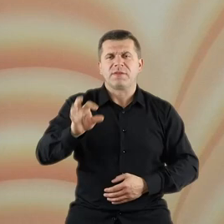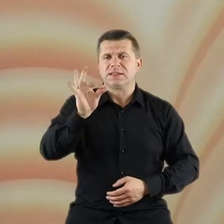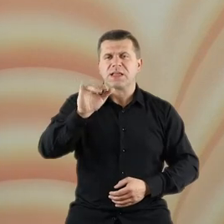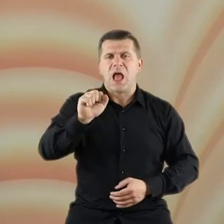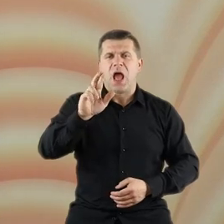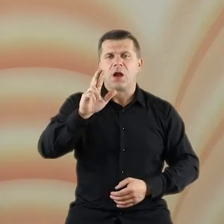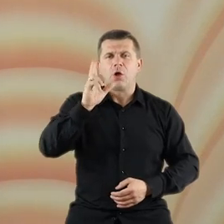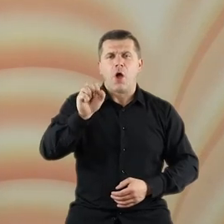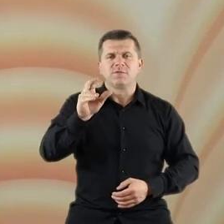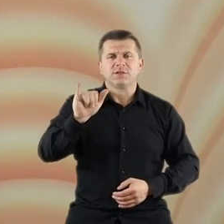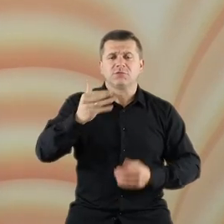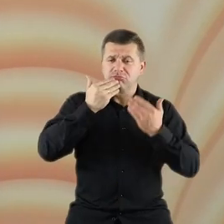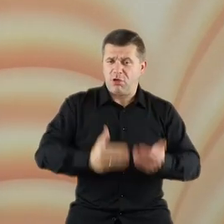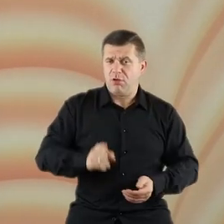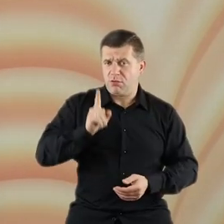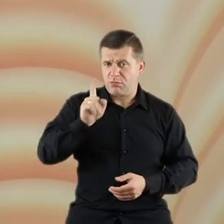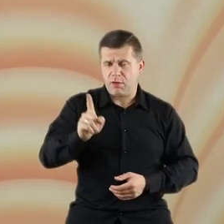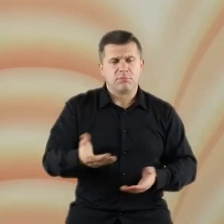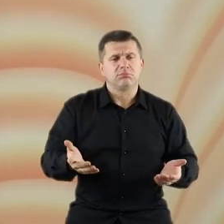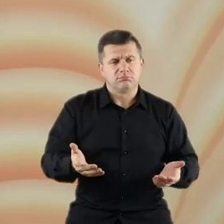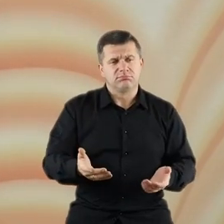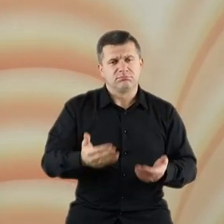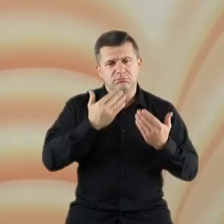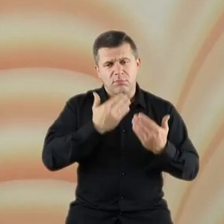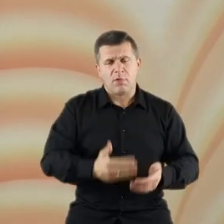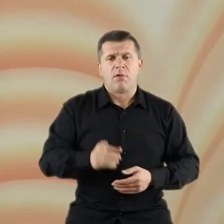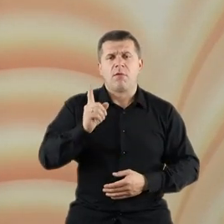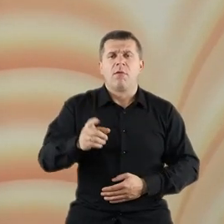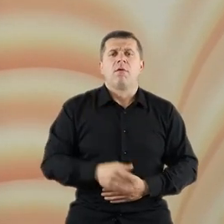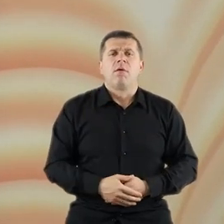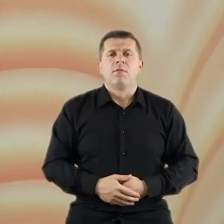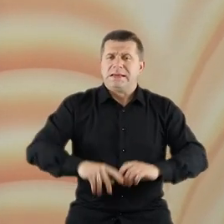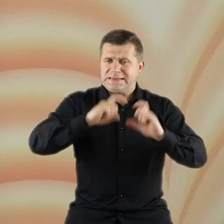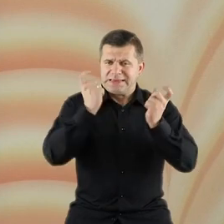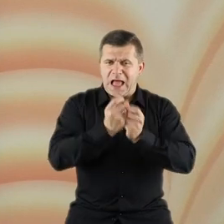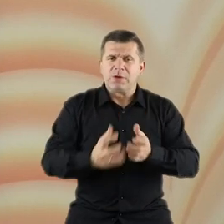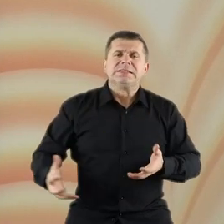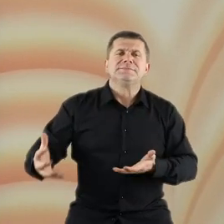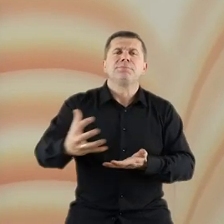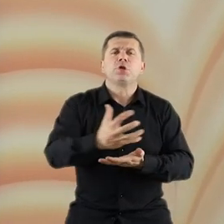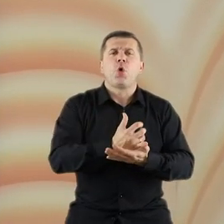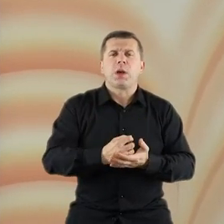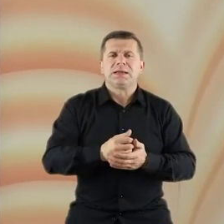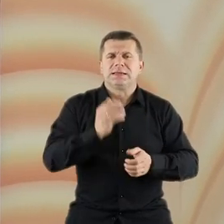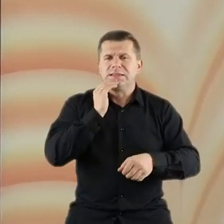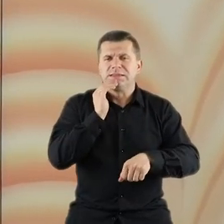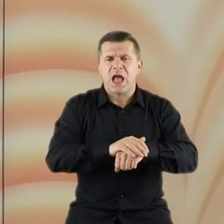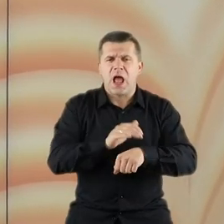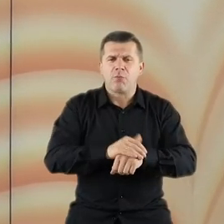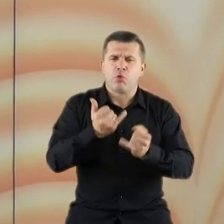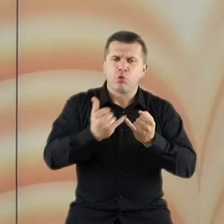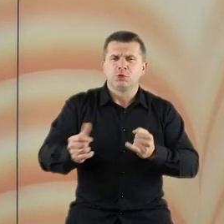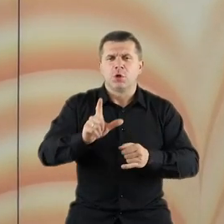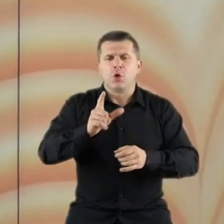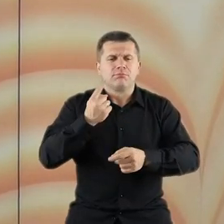on jemu zawdzięczamy rzecz wyjątkową a mianowicie całe zbiory zamówień